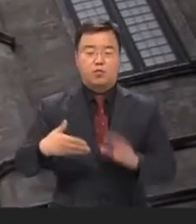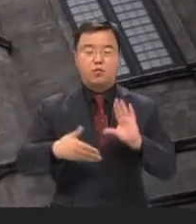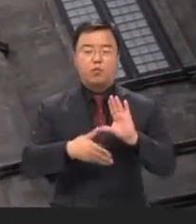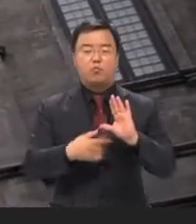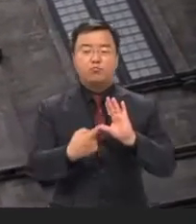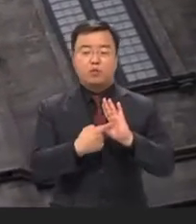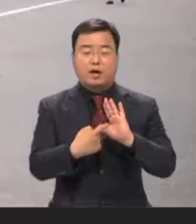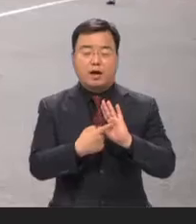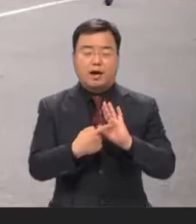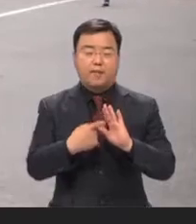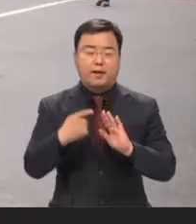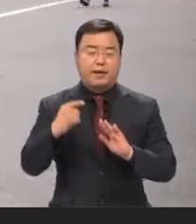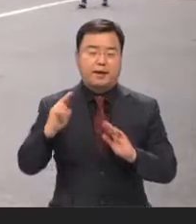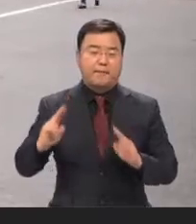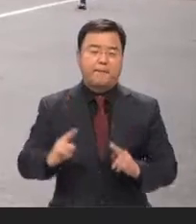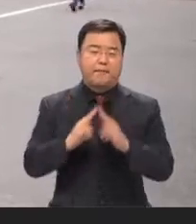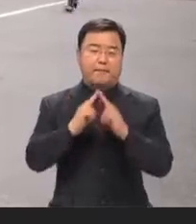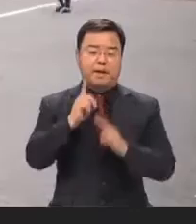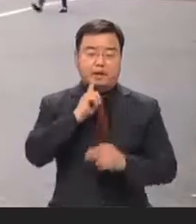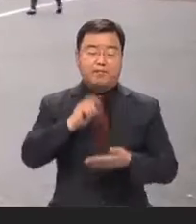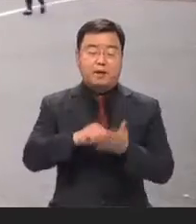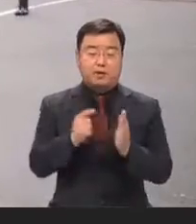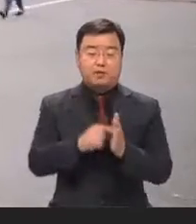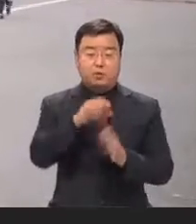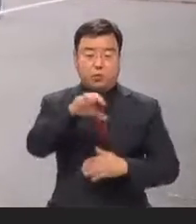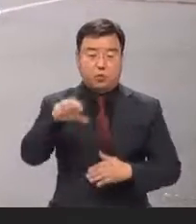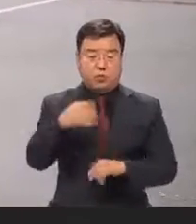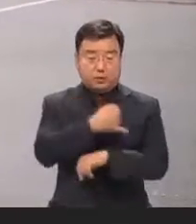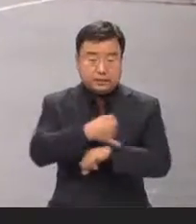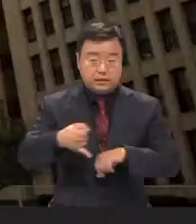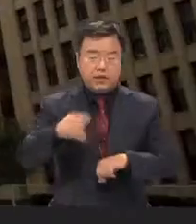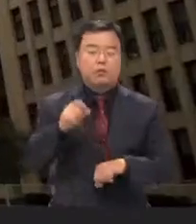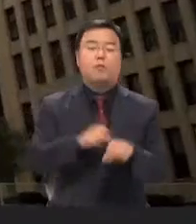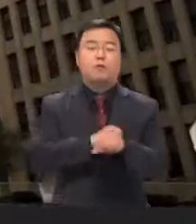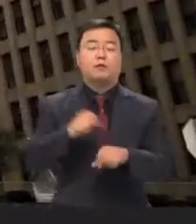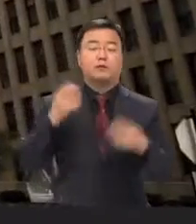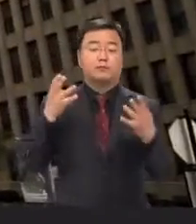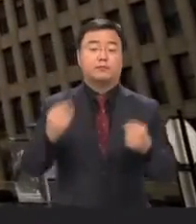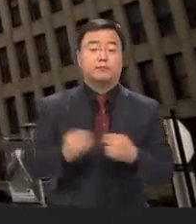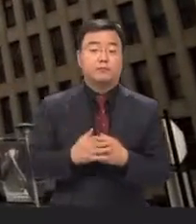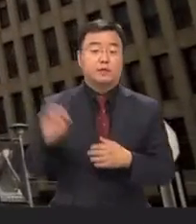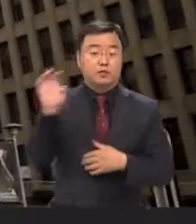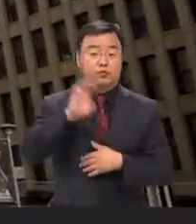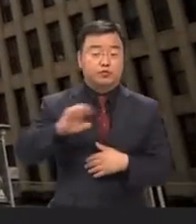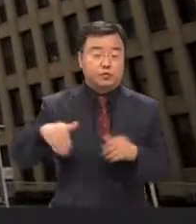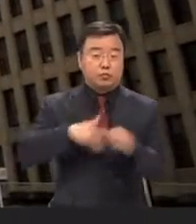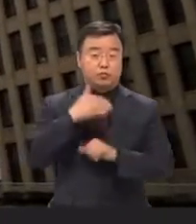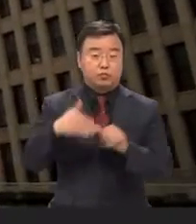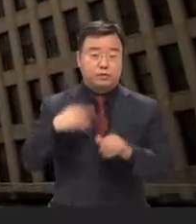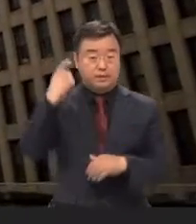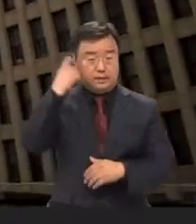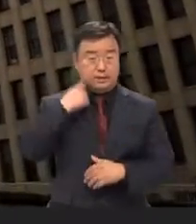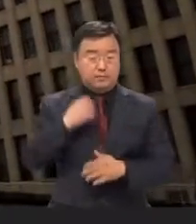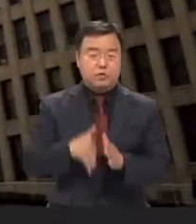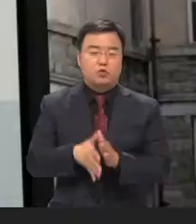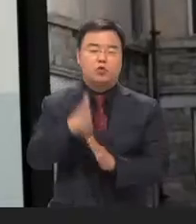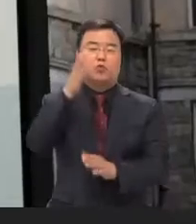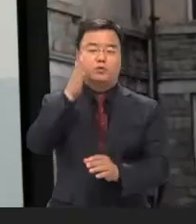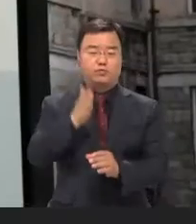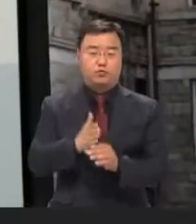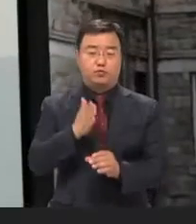도시 곳곳에서 감각적인 디자인들을 쉽게 찾아볼 수 있는데요. 유럽 분위기가 물씬 풍기는 도시